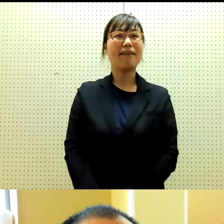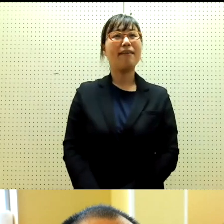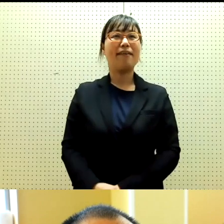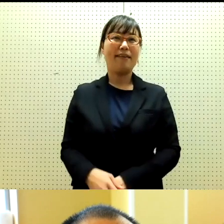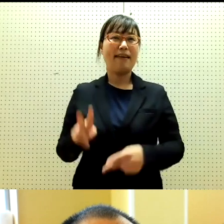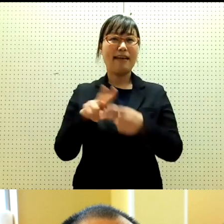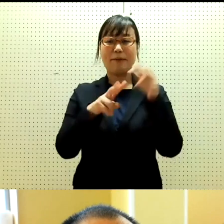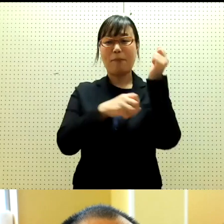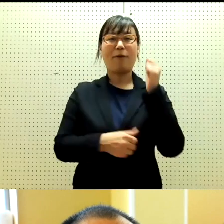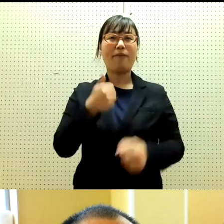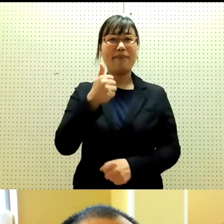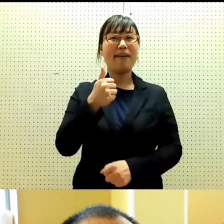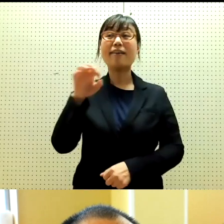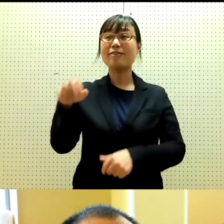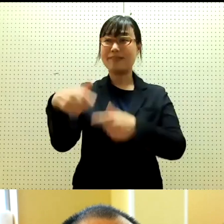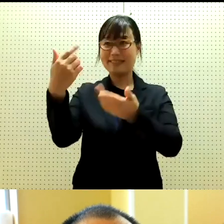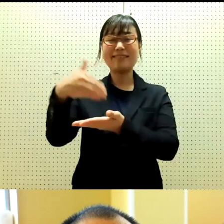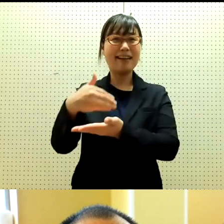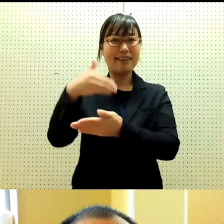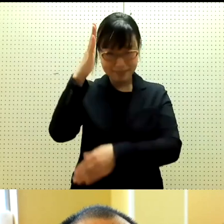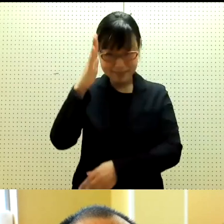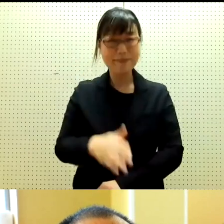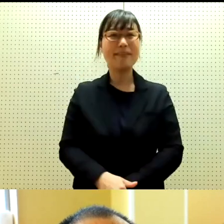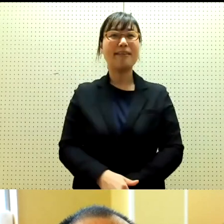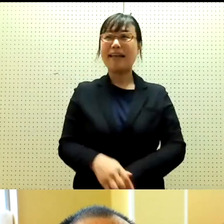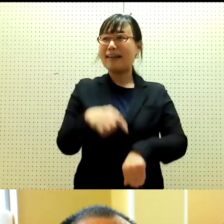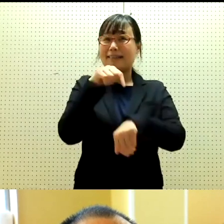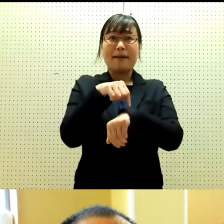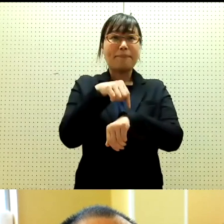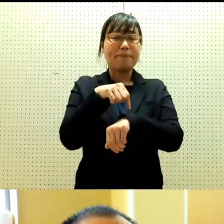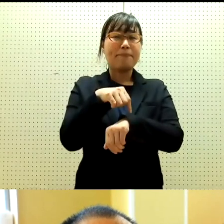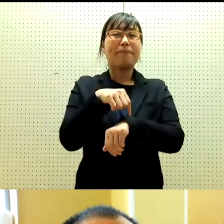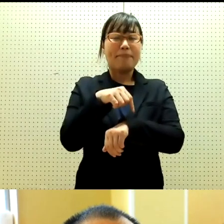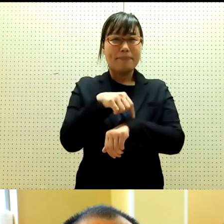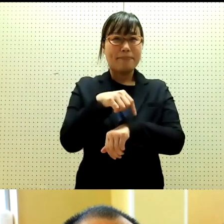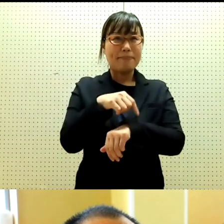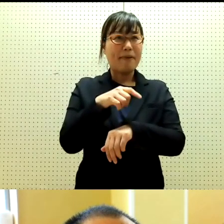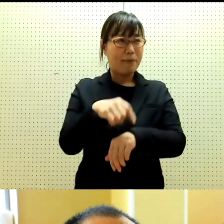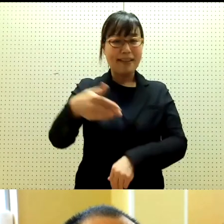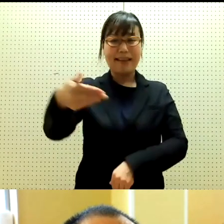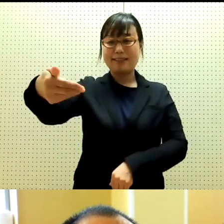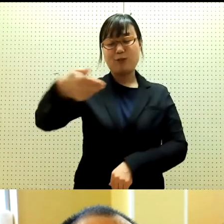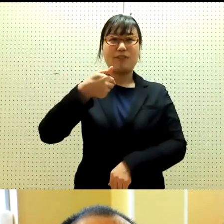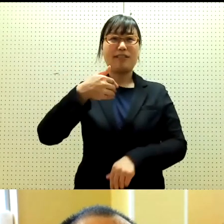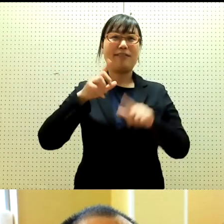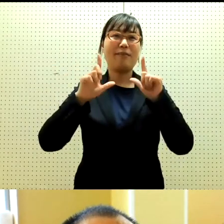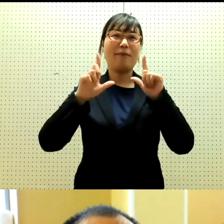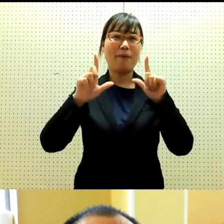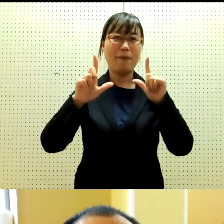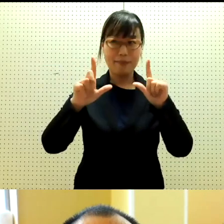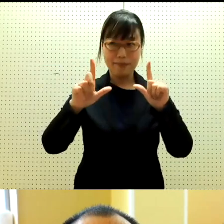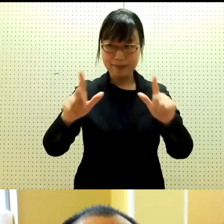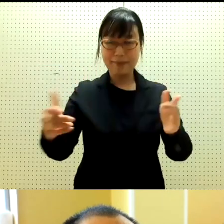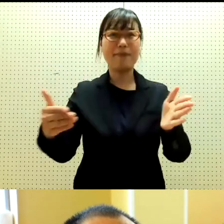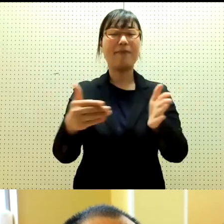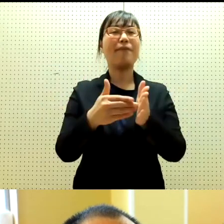。ではですね、お時間となりましたので、これで質疑応答を終わりにさせていただきたいと